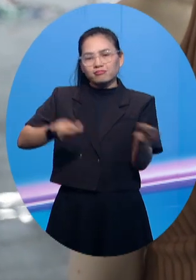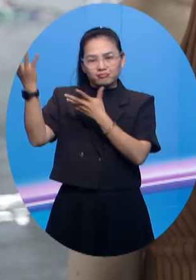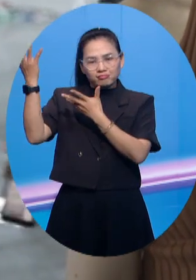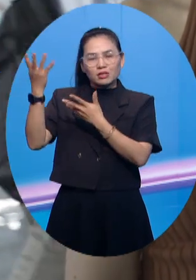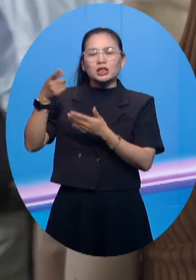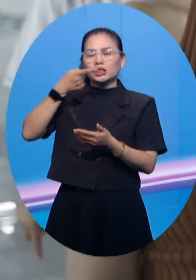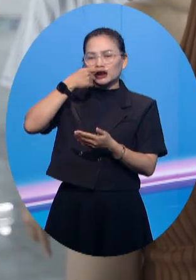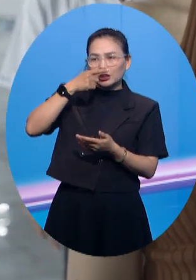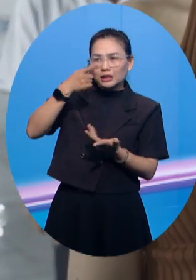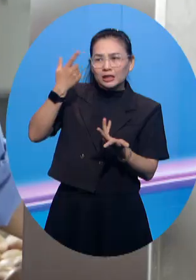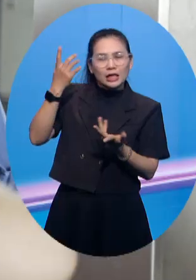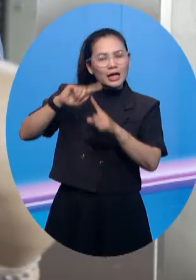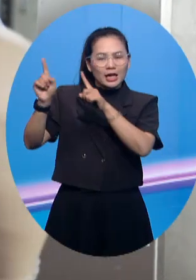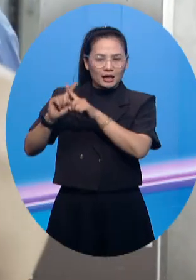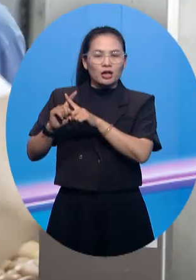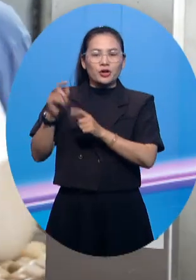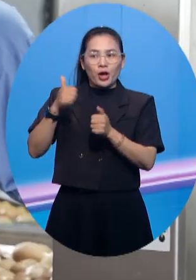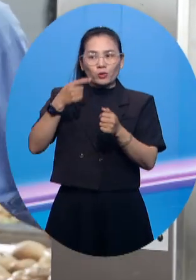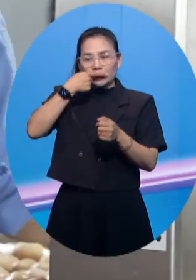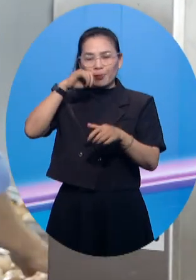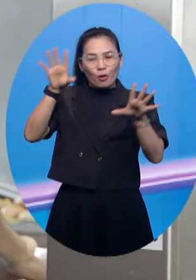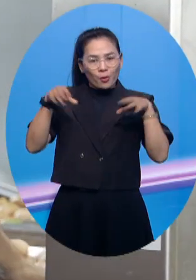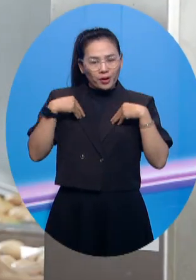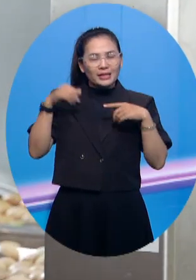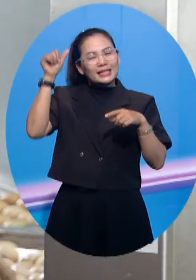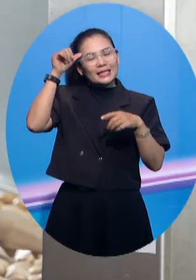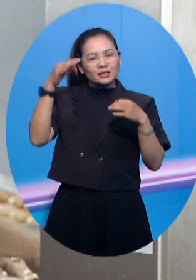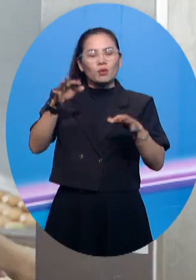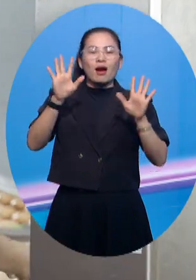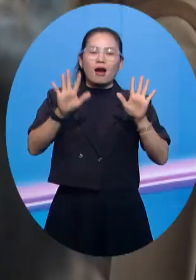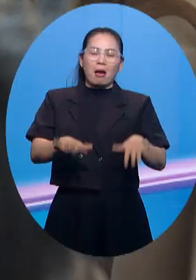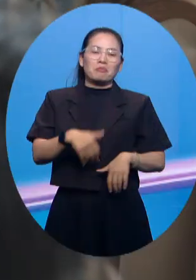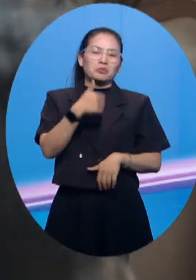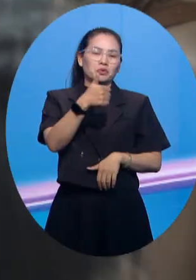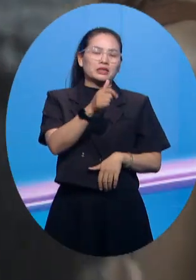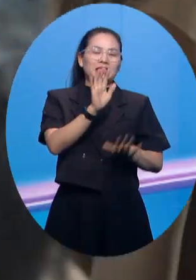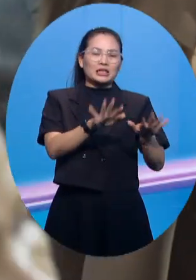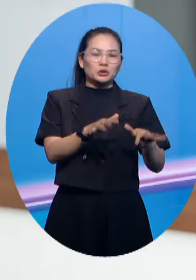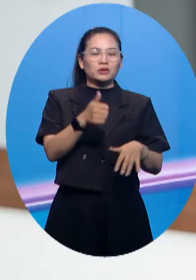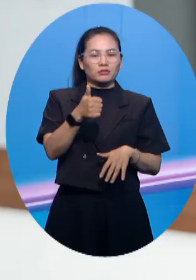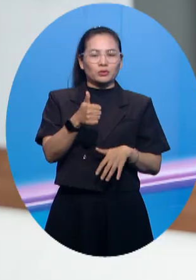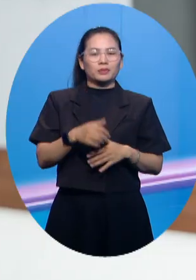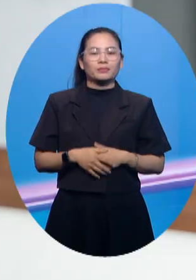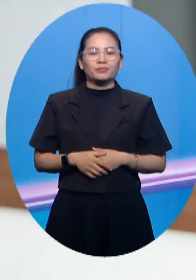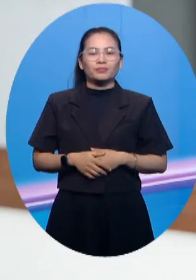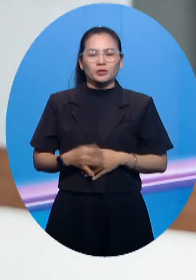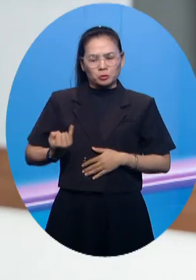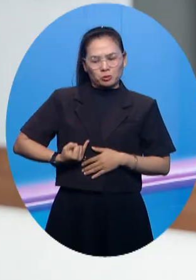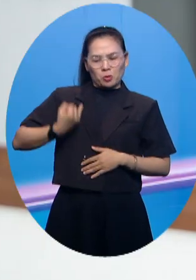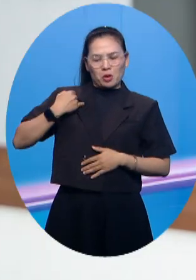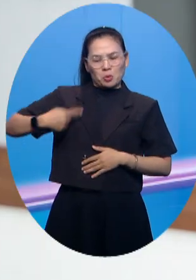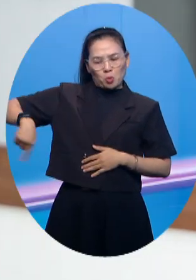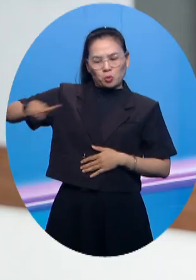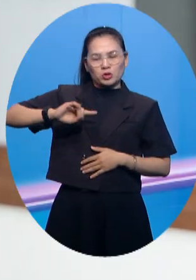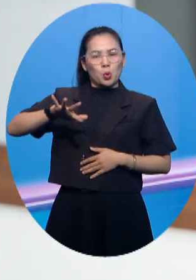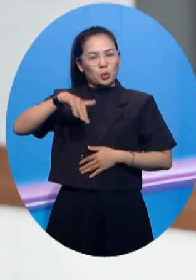đi Singapore nếu được thực hiện sẽ là bước ngoặt tích cực trong việc nâng cao năng lực sản xuất, uy tín doanh nghiệp. Nỗ lực của công ty chúng